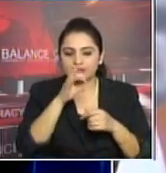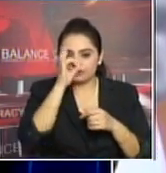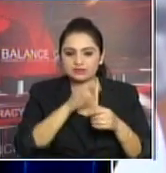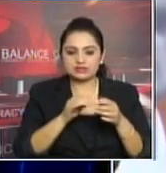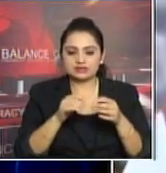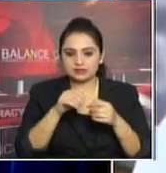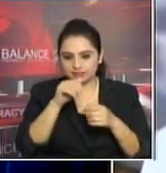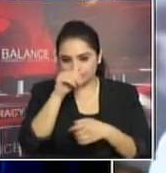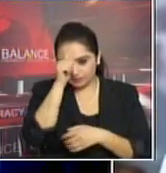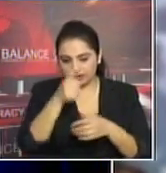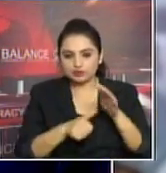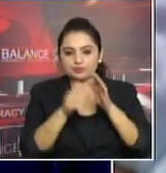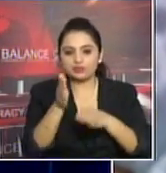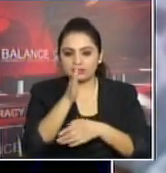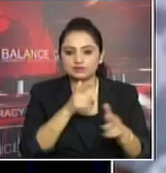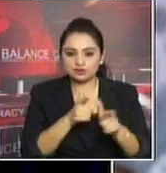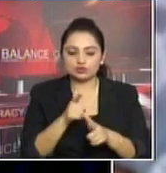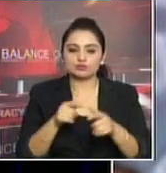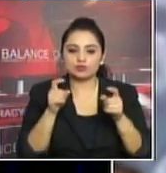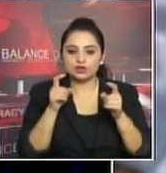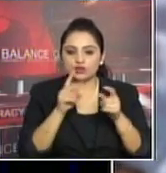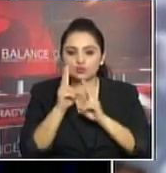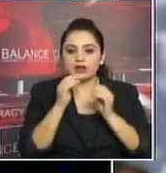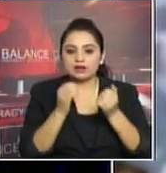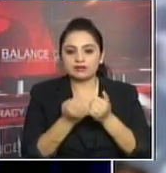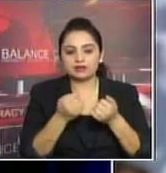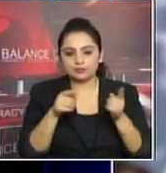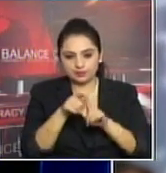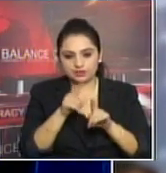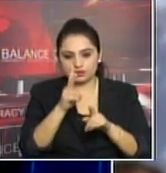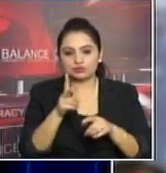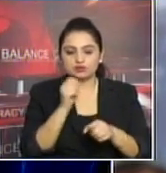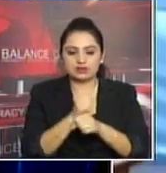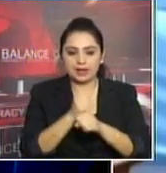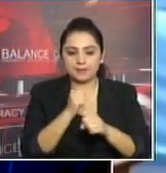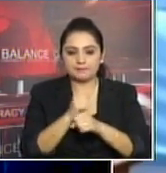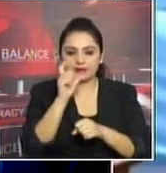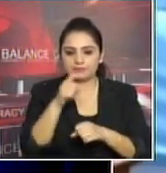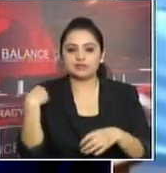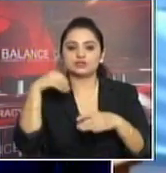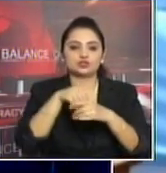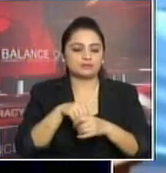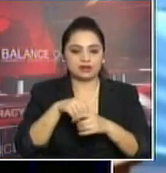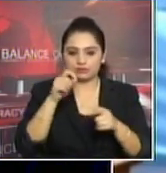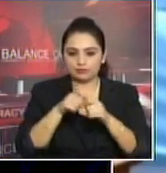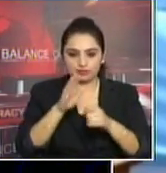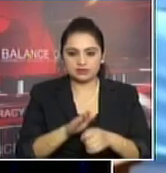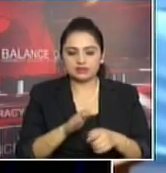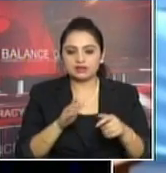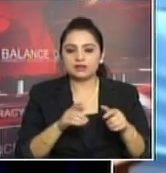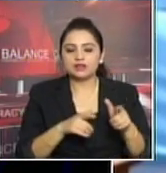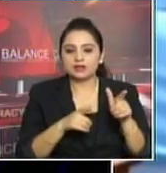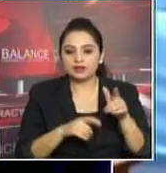र सैनिक अभ्यासको कुरा गरे पनि त्यस्तो काममा नेपाल सहभागी हुन नहुने बताए। प्रधान सेनापति सहितको विशेष